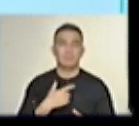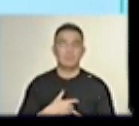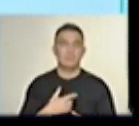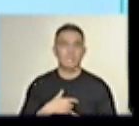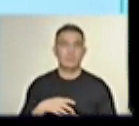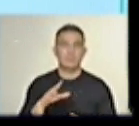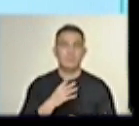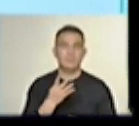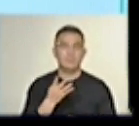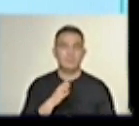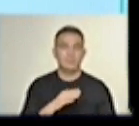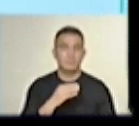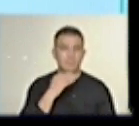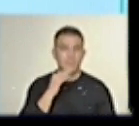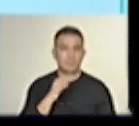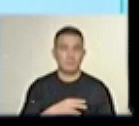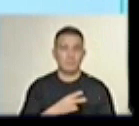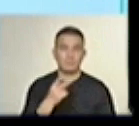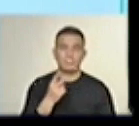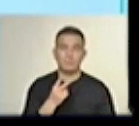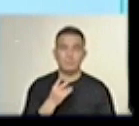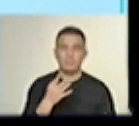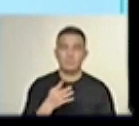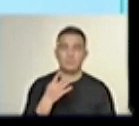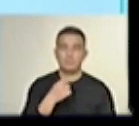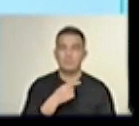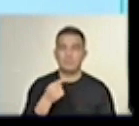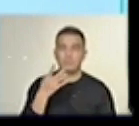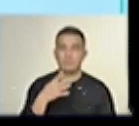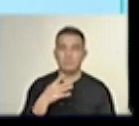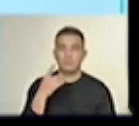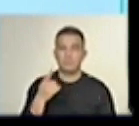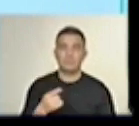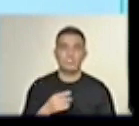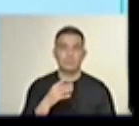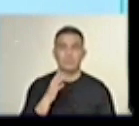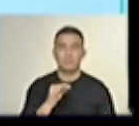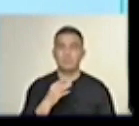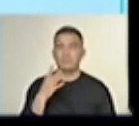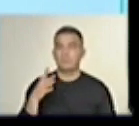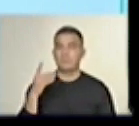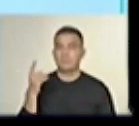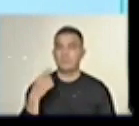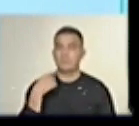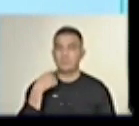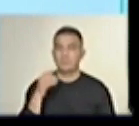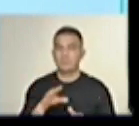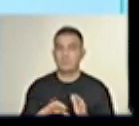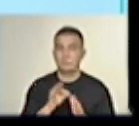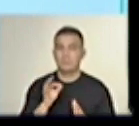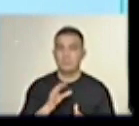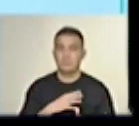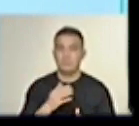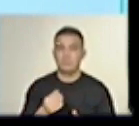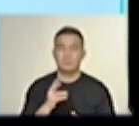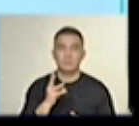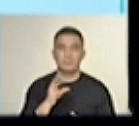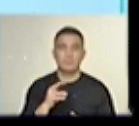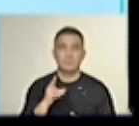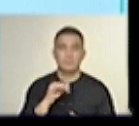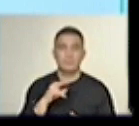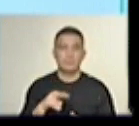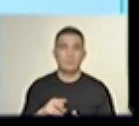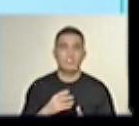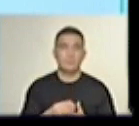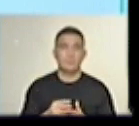bo'lsa yetarli. Ikkinchisiga -41 va 41 sonlarini oldim. Bu sonlarning ham modullari